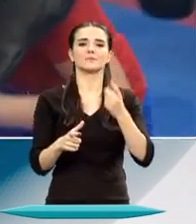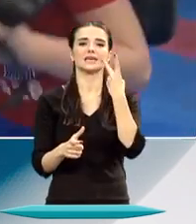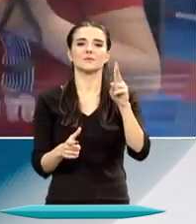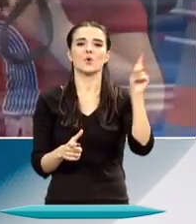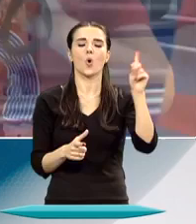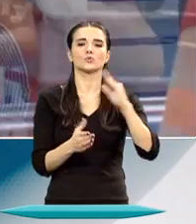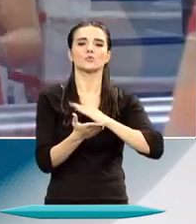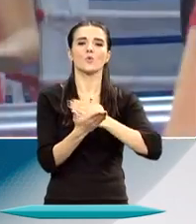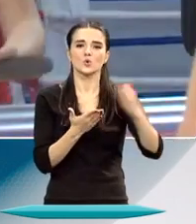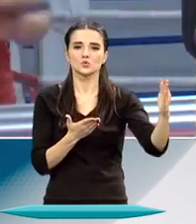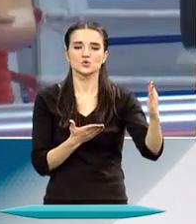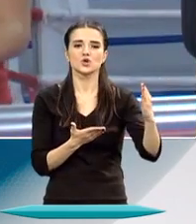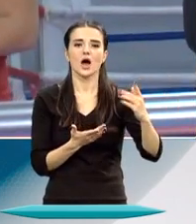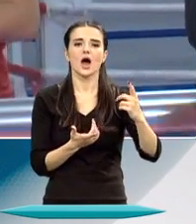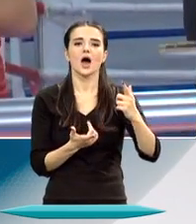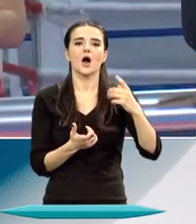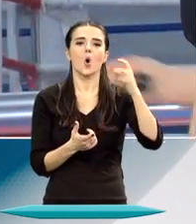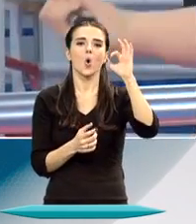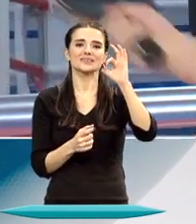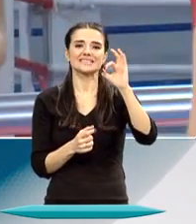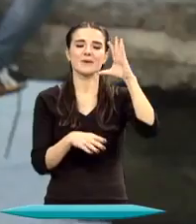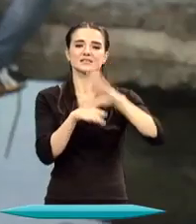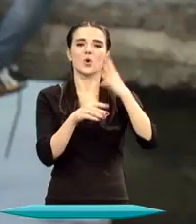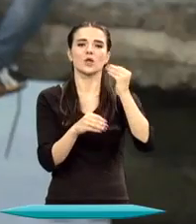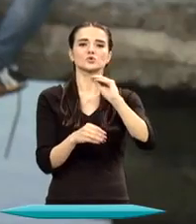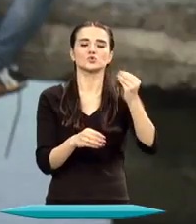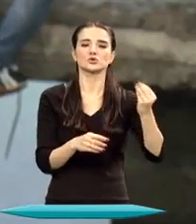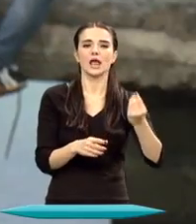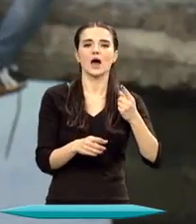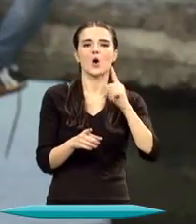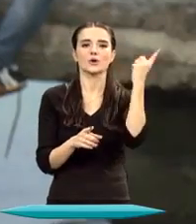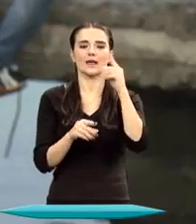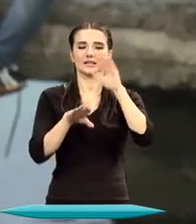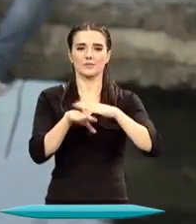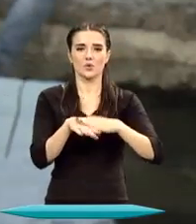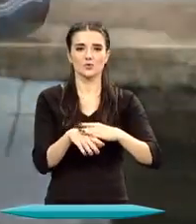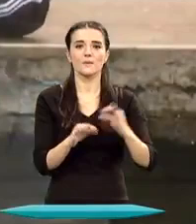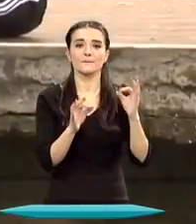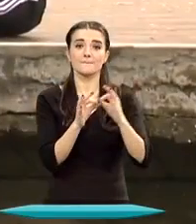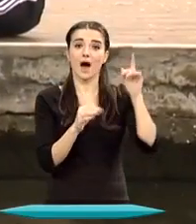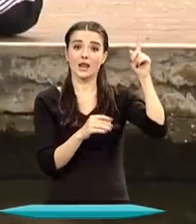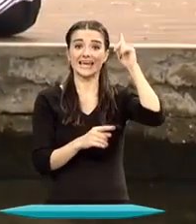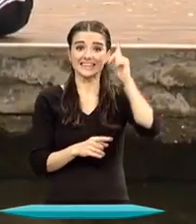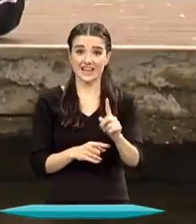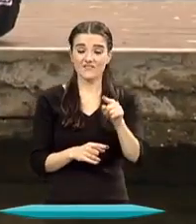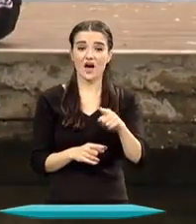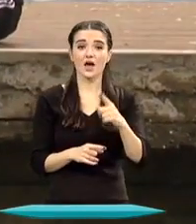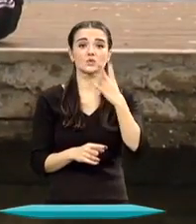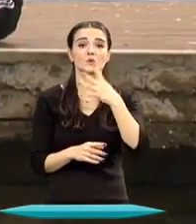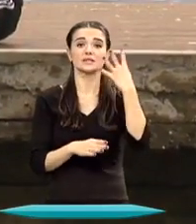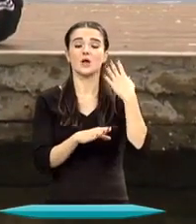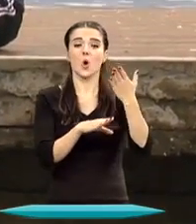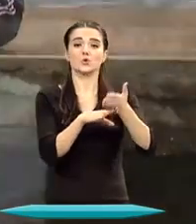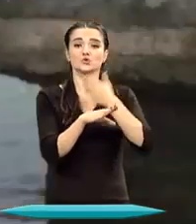2010'dan beri bu işle uğraşıyorum. Otizmli çocuklara yaşam koçluğu ve spor liderliği yapıyorum. Baha'yla ilk 4 sene